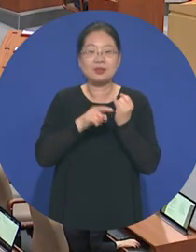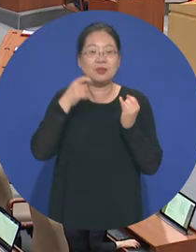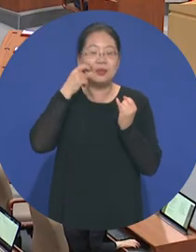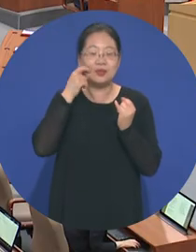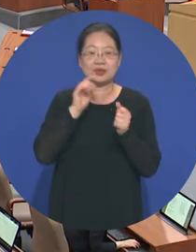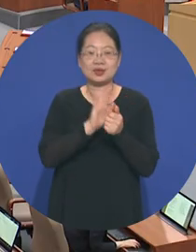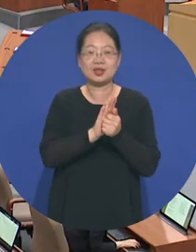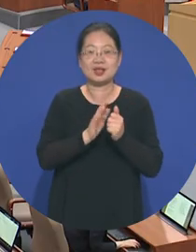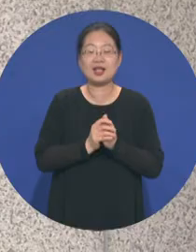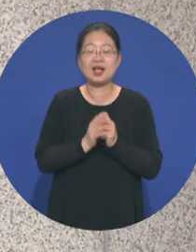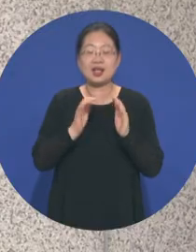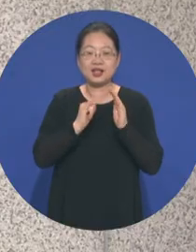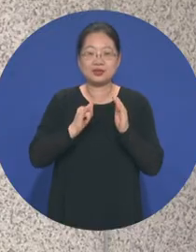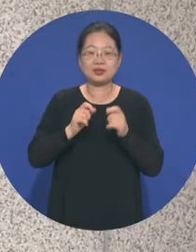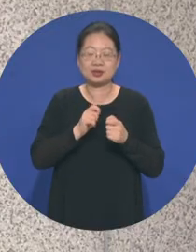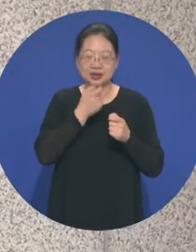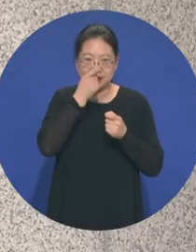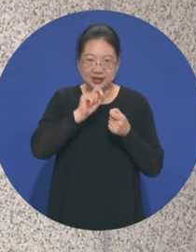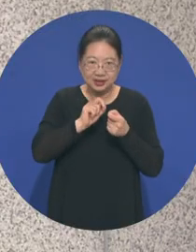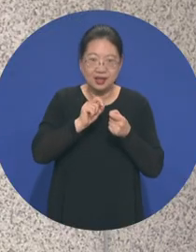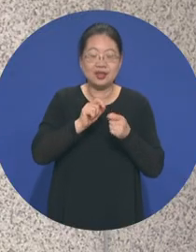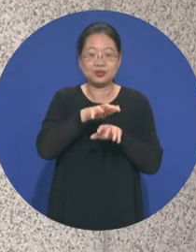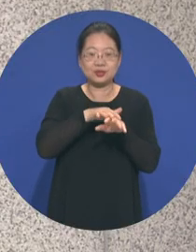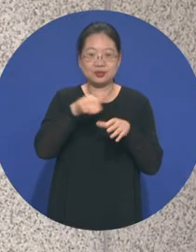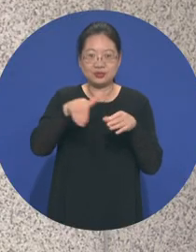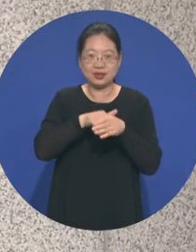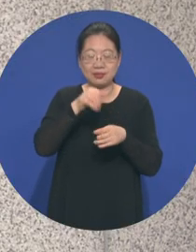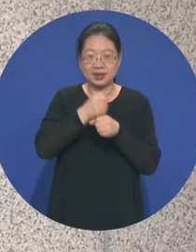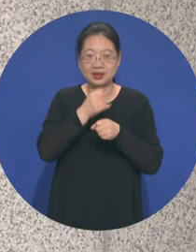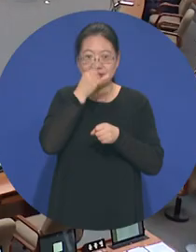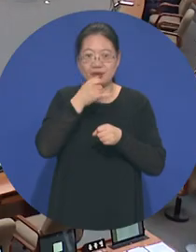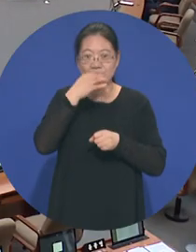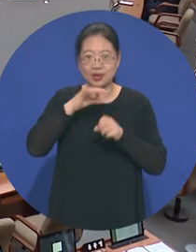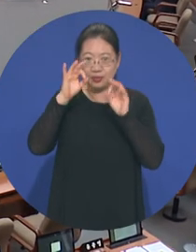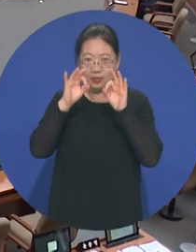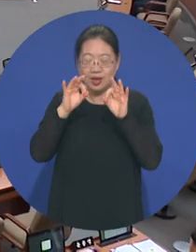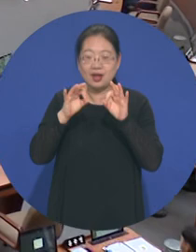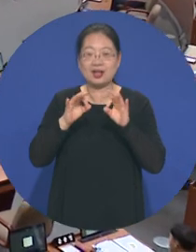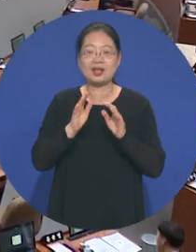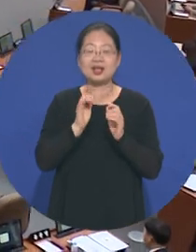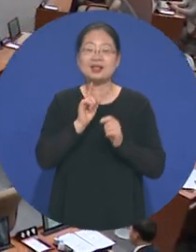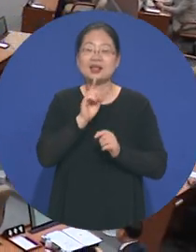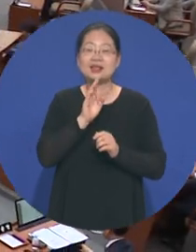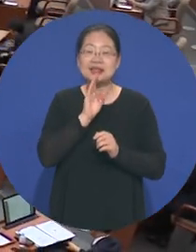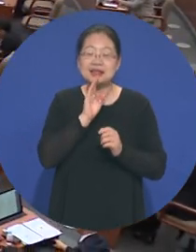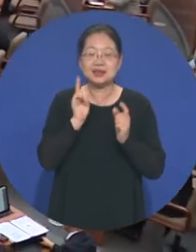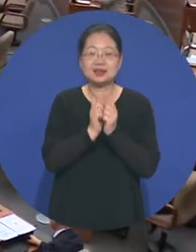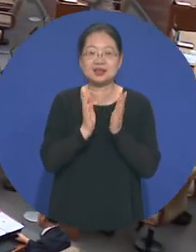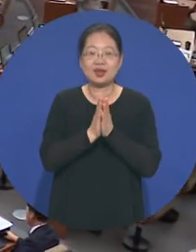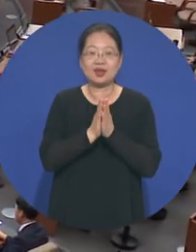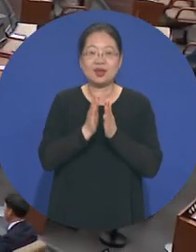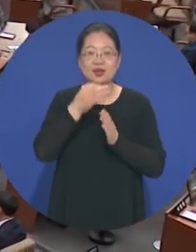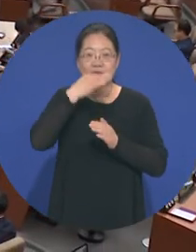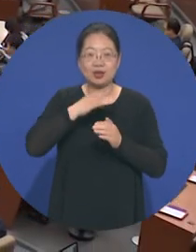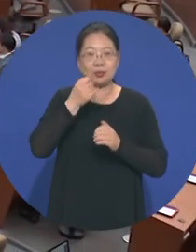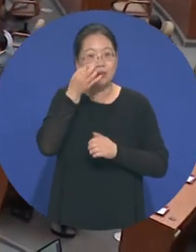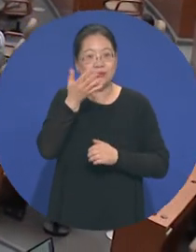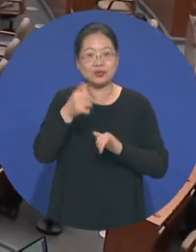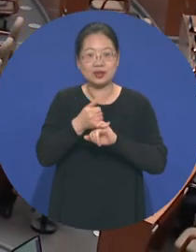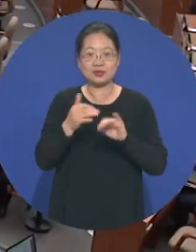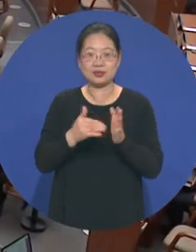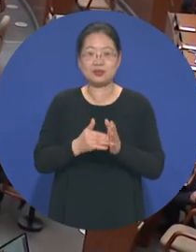지원 가족 치나 조직문화 조성 등의 사업을 추진 중이라며 효과를 보도록 실질적 활동을 보여줄 것을 약속했습니다